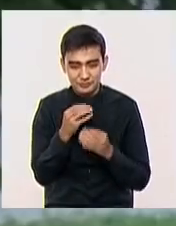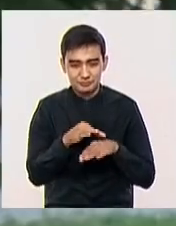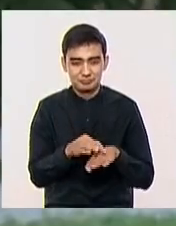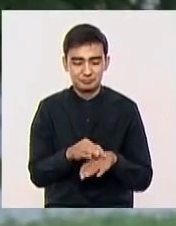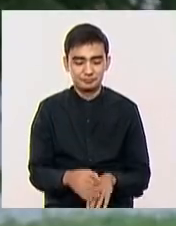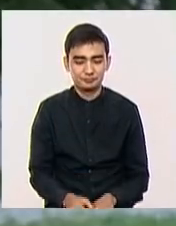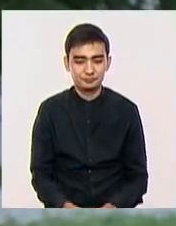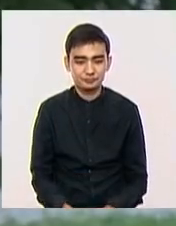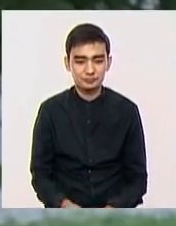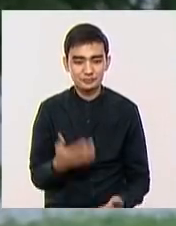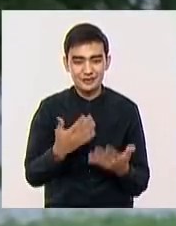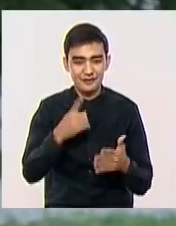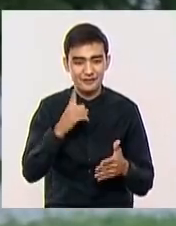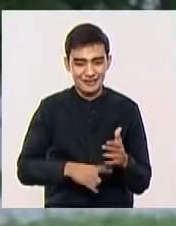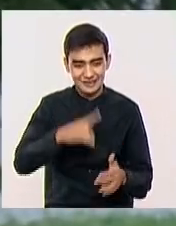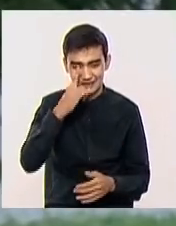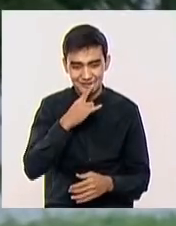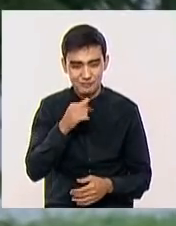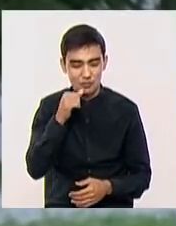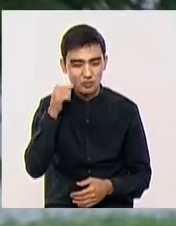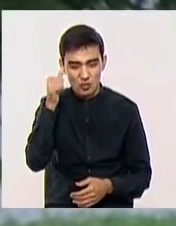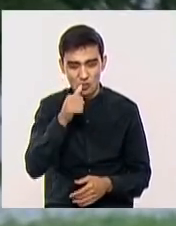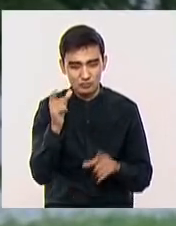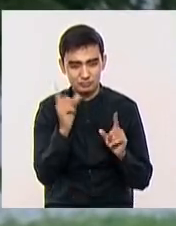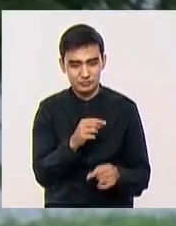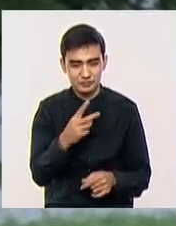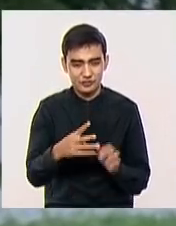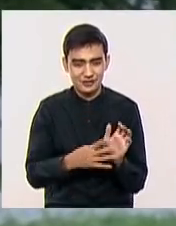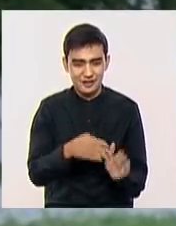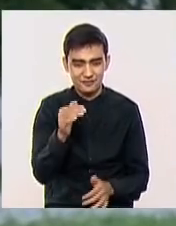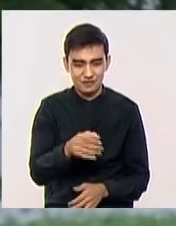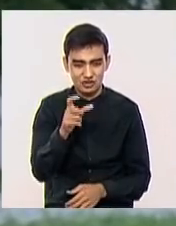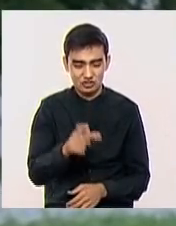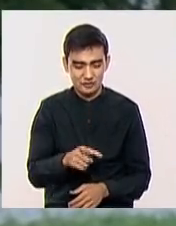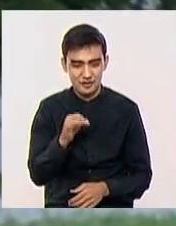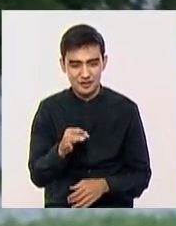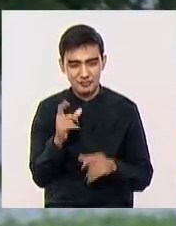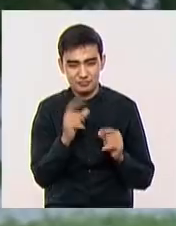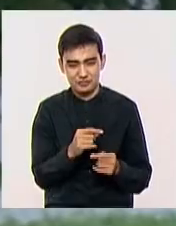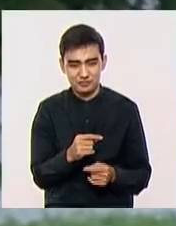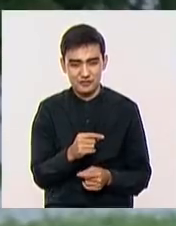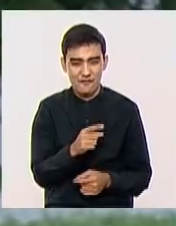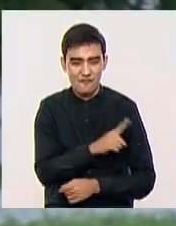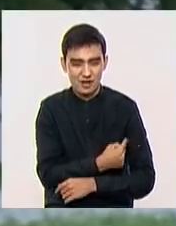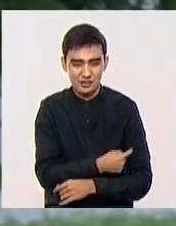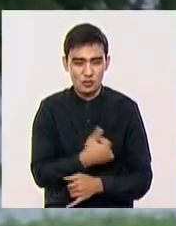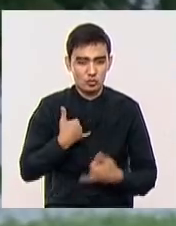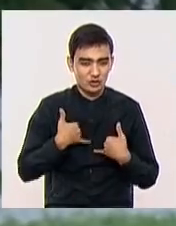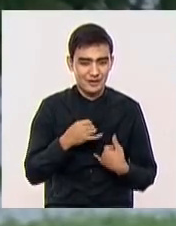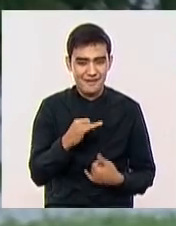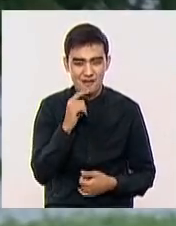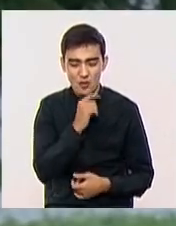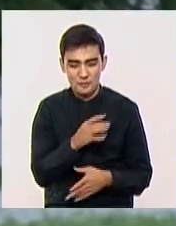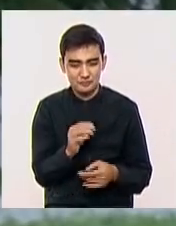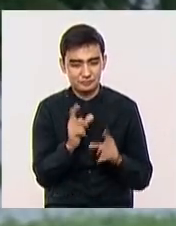развозкой. Если верить статистике, Казахстан в прошлом году покинули 29 тысяч человек. Уезжали в основном врачи, учителя и